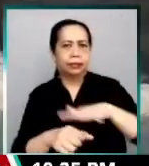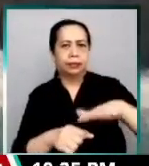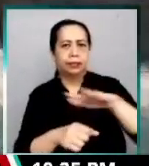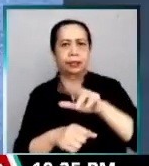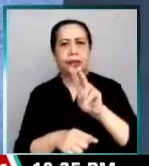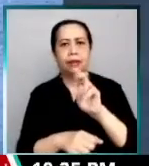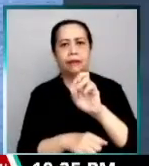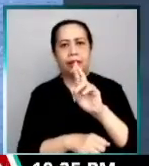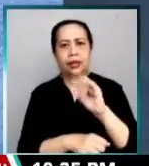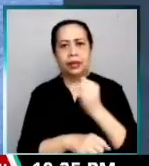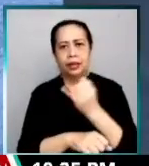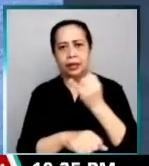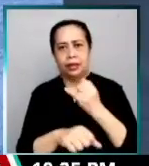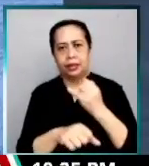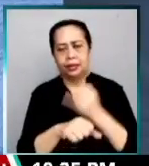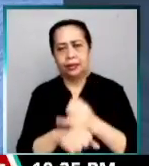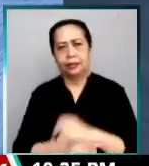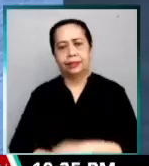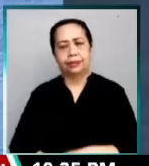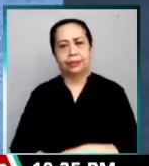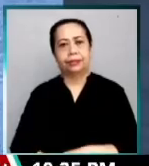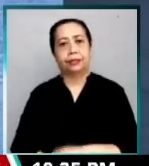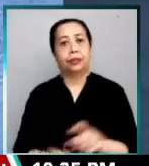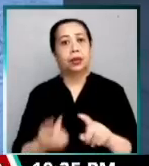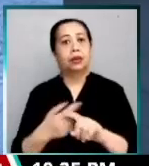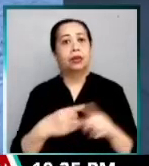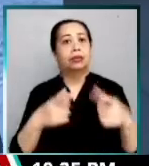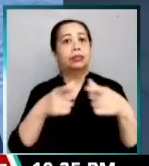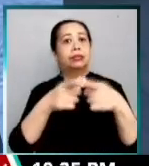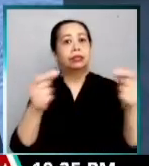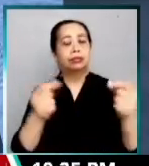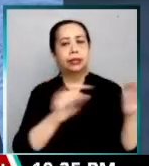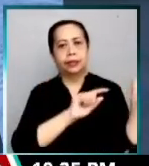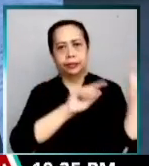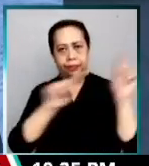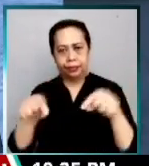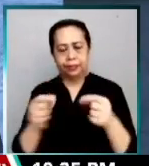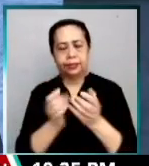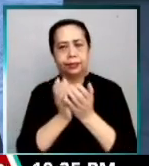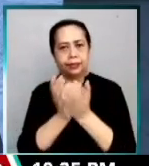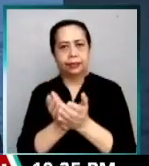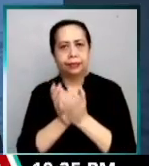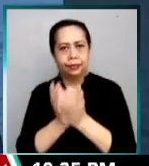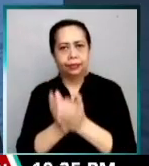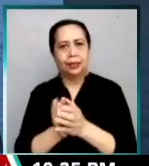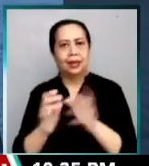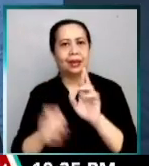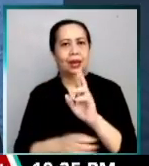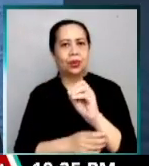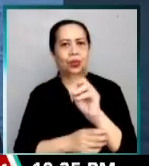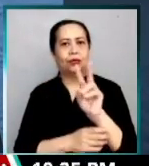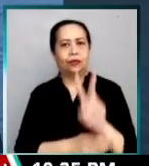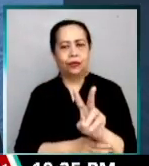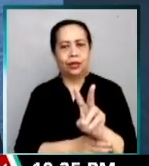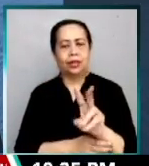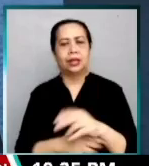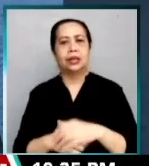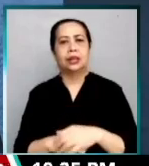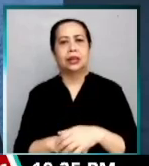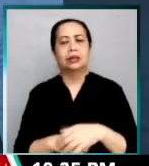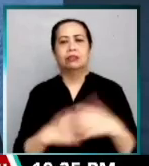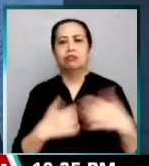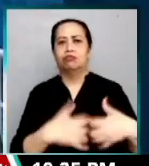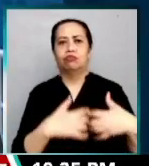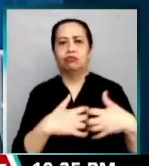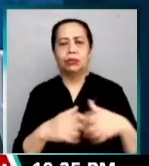Island. Mula sa Japan, dumating na sa bansa ang Remotely Operated Vehicle o ROV na